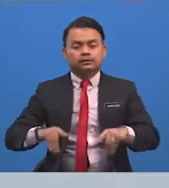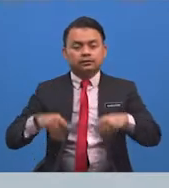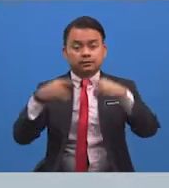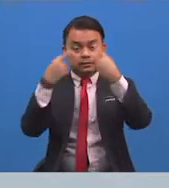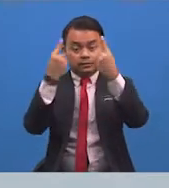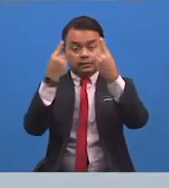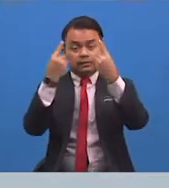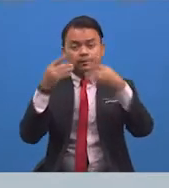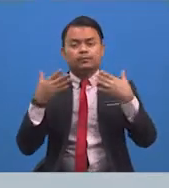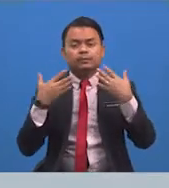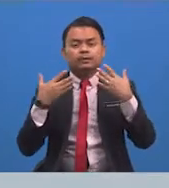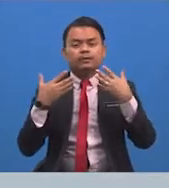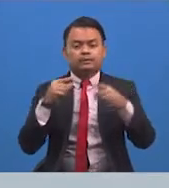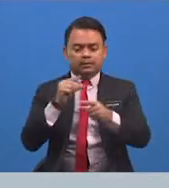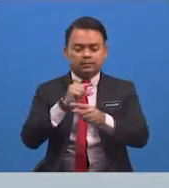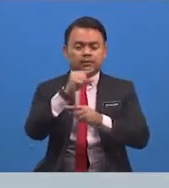pemanasan global.